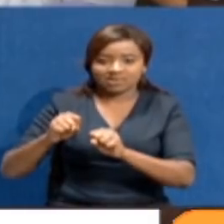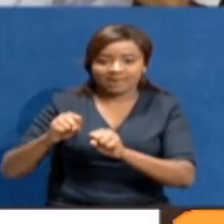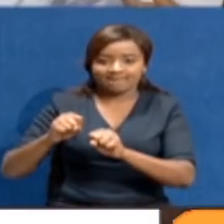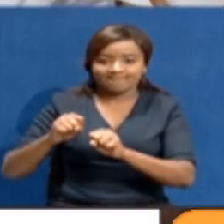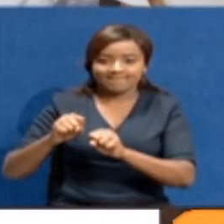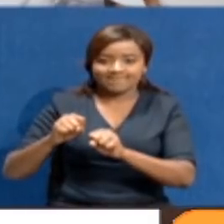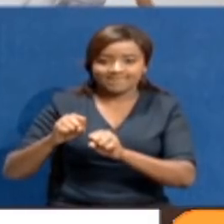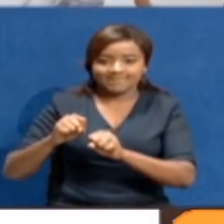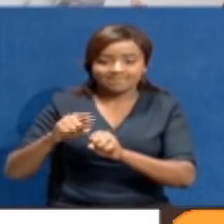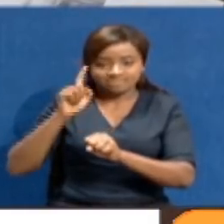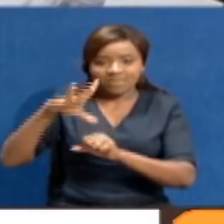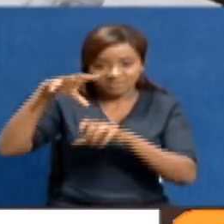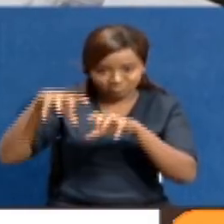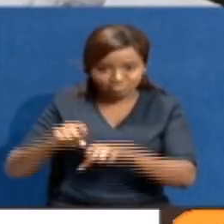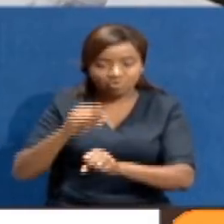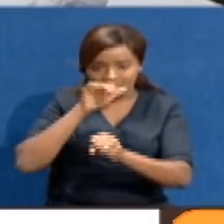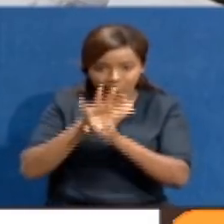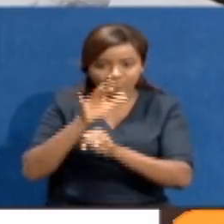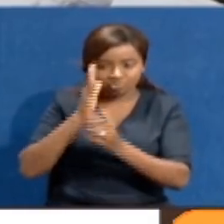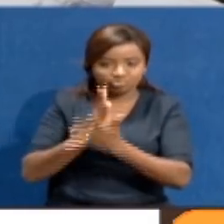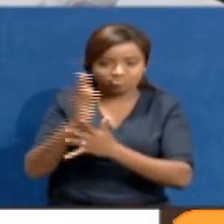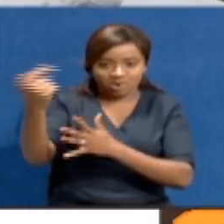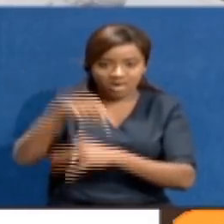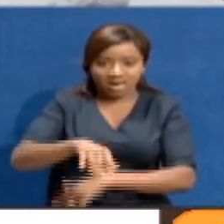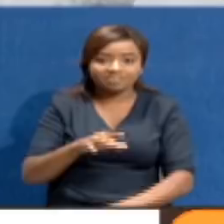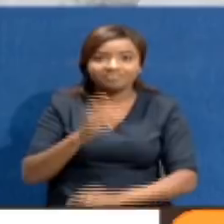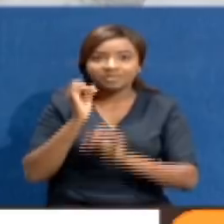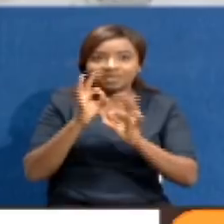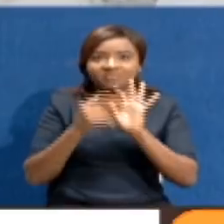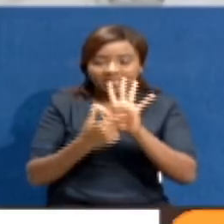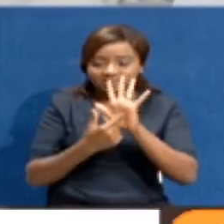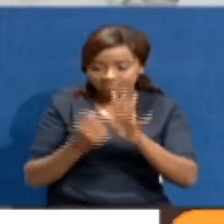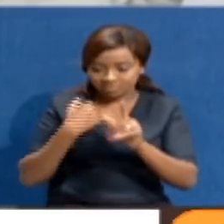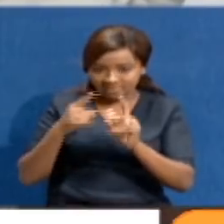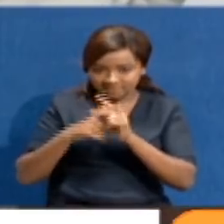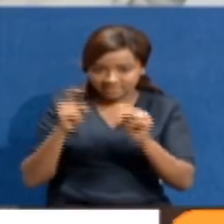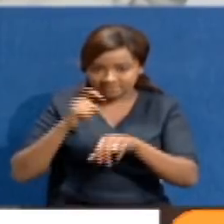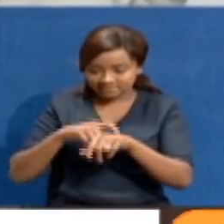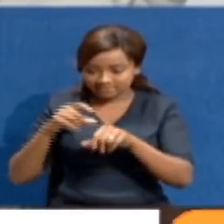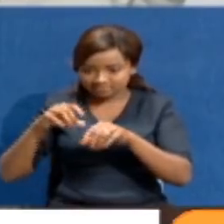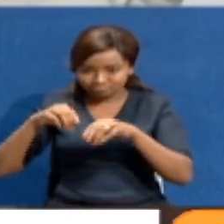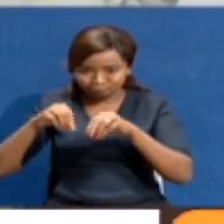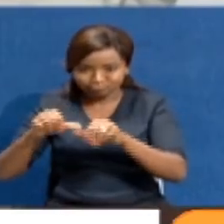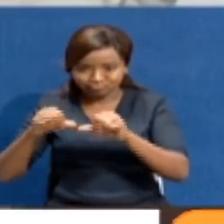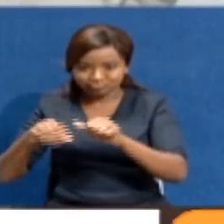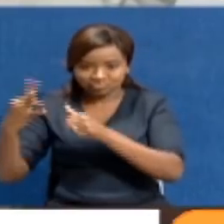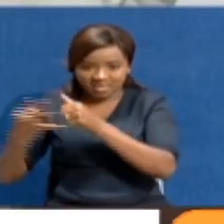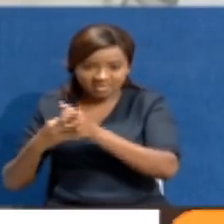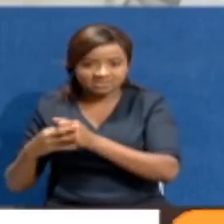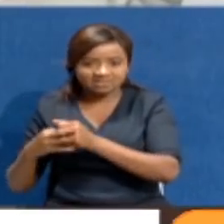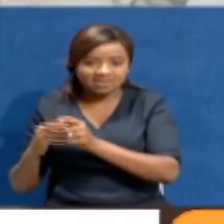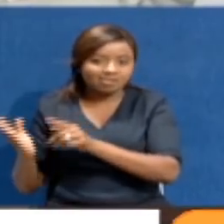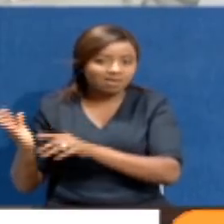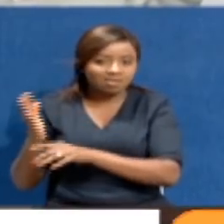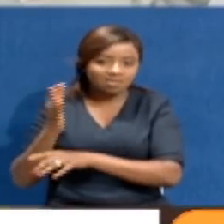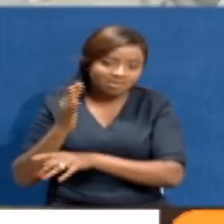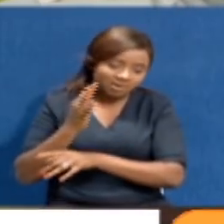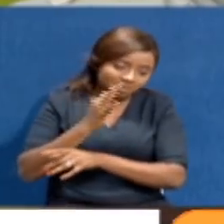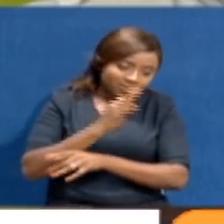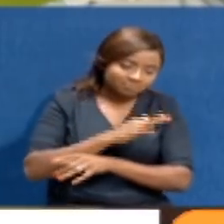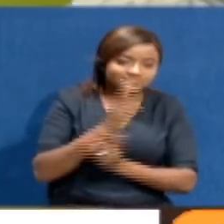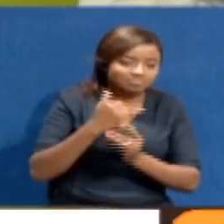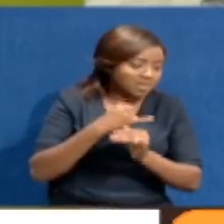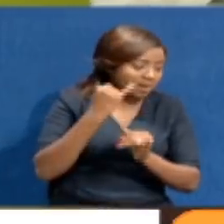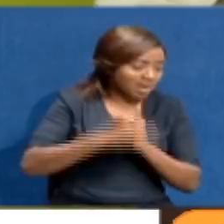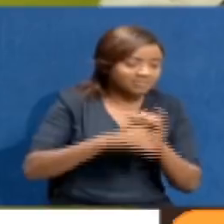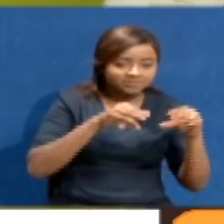confirmed appointment. Tuseme sasa, nikianza saa mbili, unaweza mpaka the last appointment. So, if